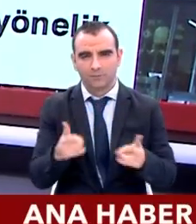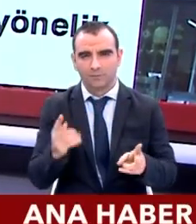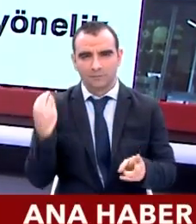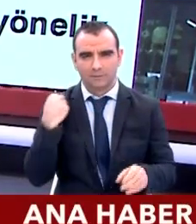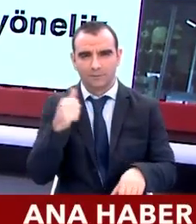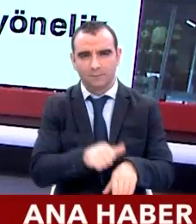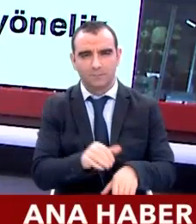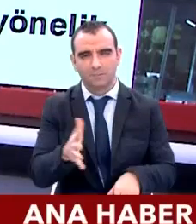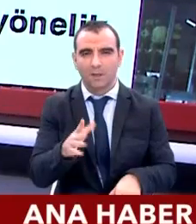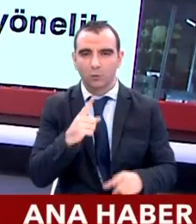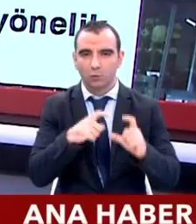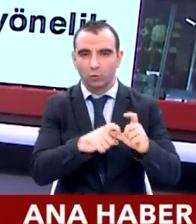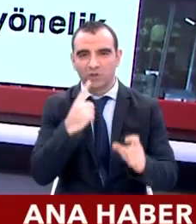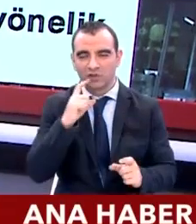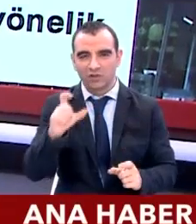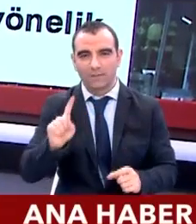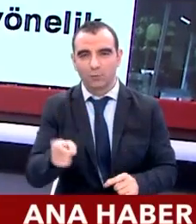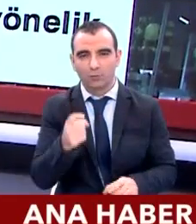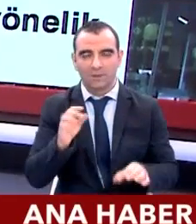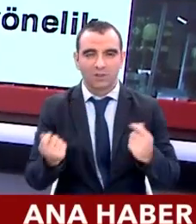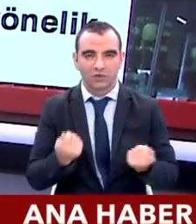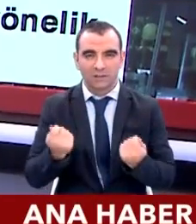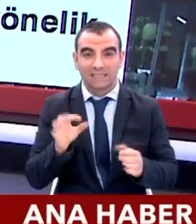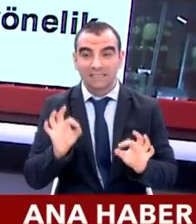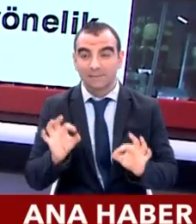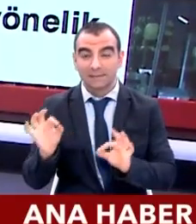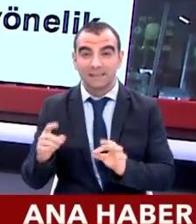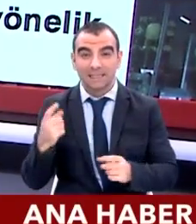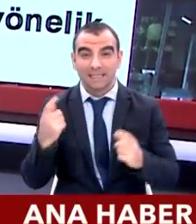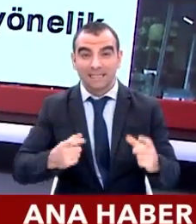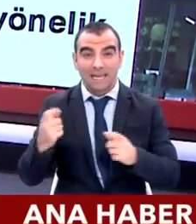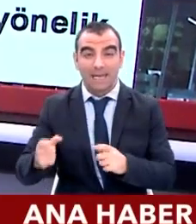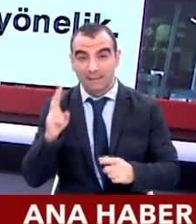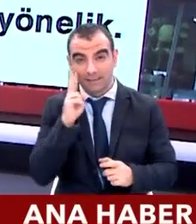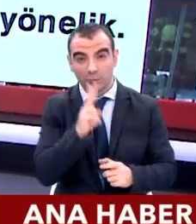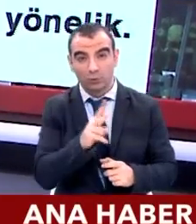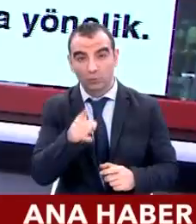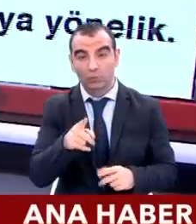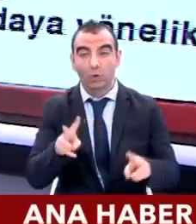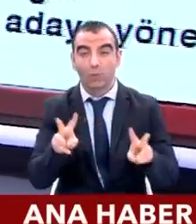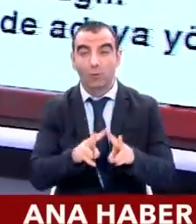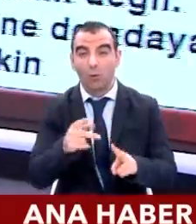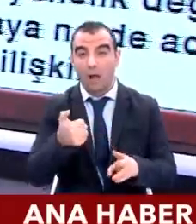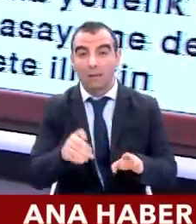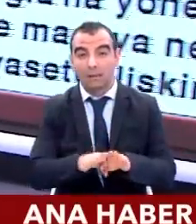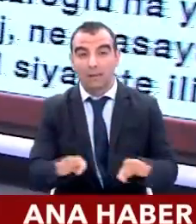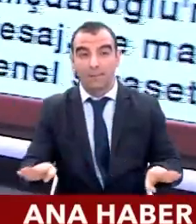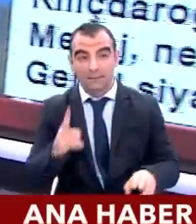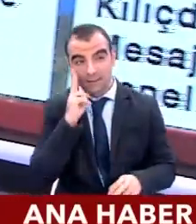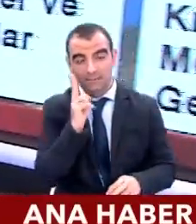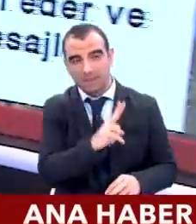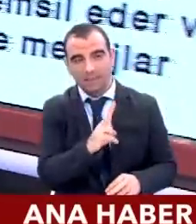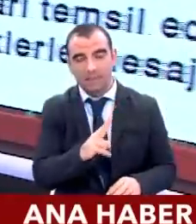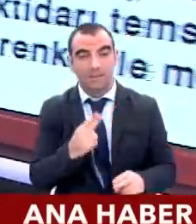bazı sorulara cevaplar bulmaya çalışalım Kim kiminle nerede görüştüğü bir ona bakalım muhalefetin gündemi 6'lı masanın Değerli seyirciler